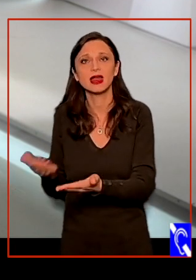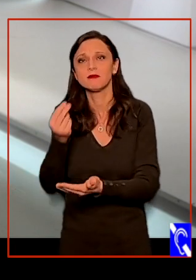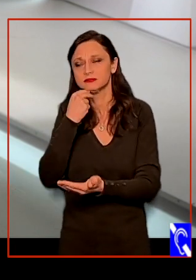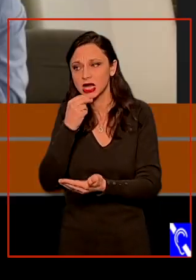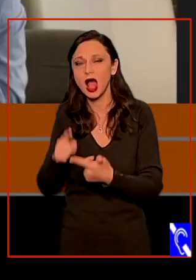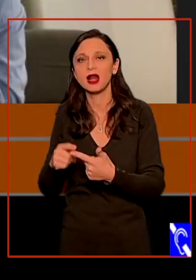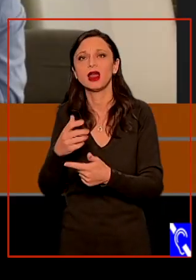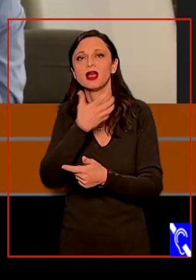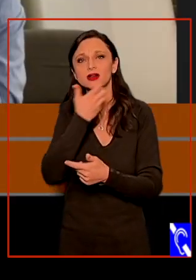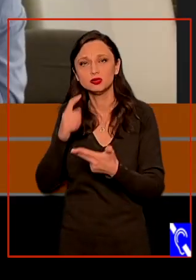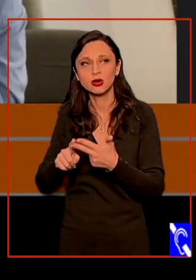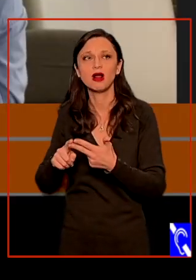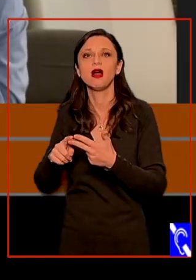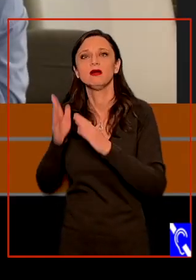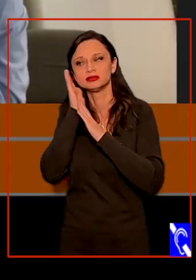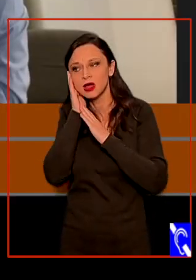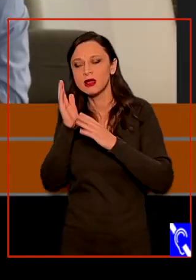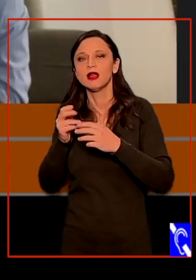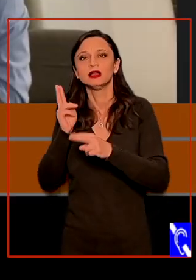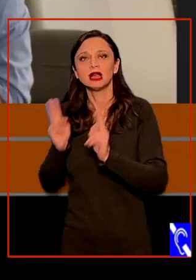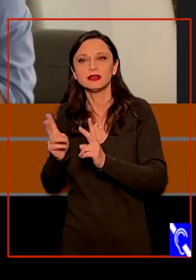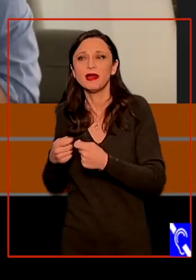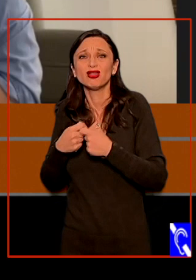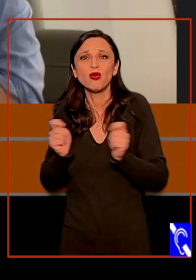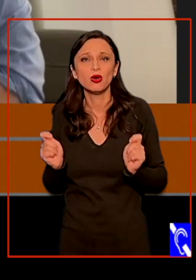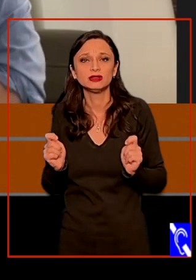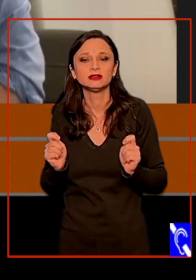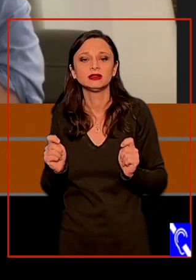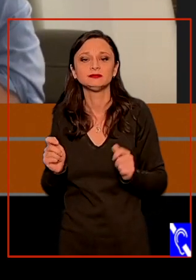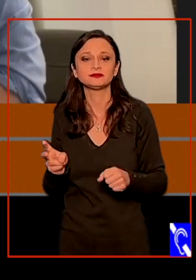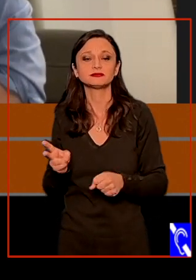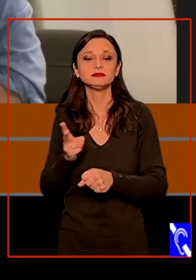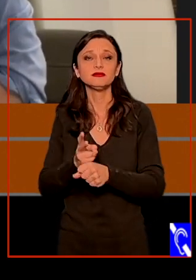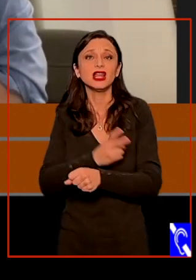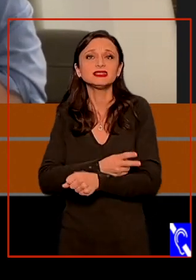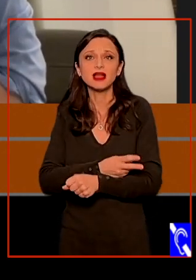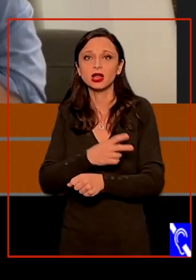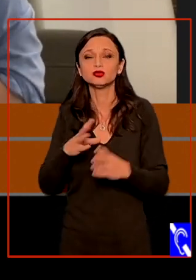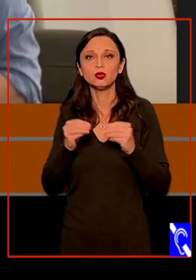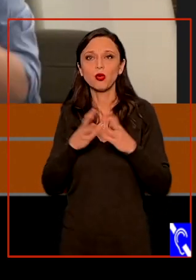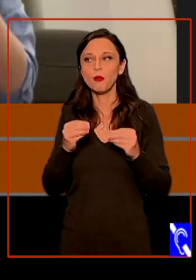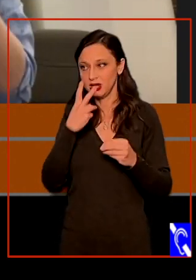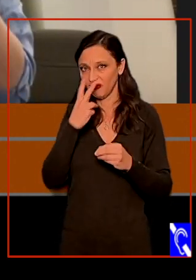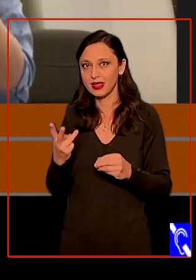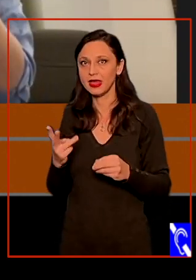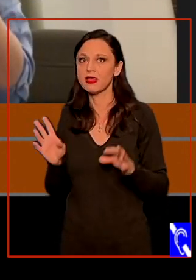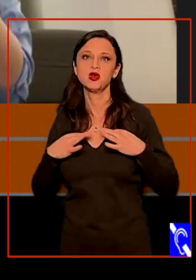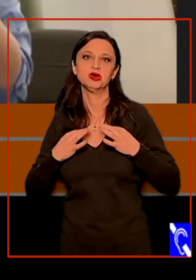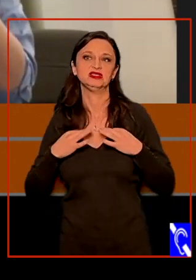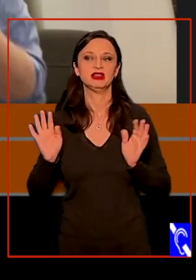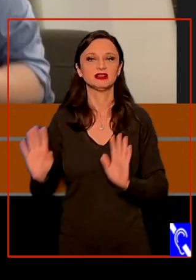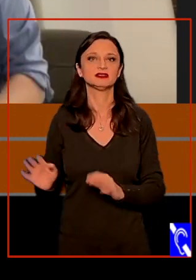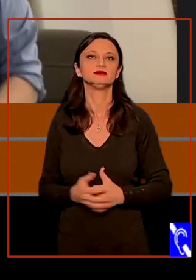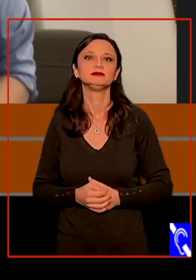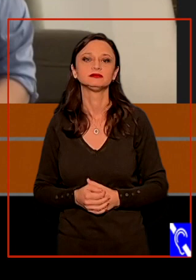astea, lucru care este constatat inclusiv de către statul român, de către autorități ale statului român.